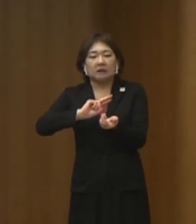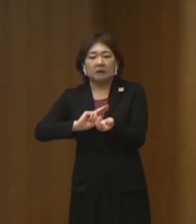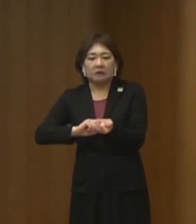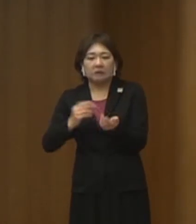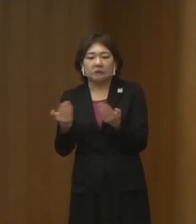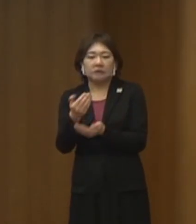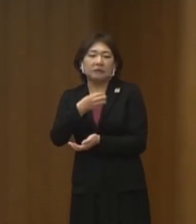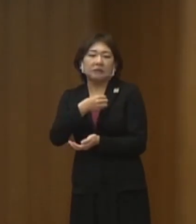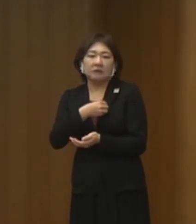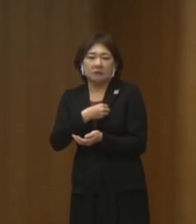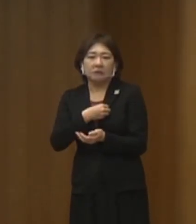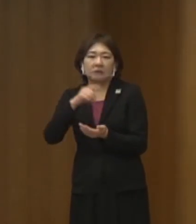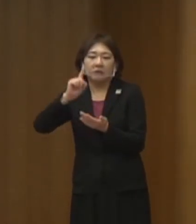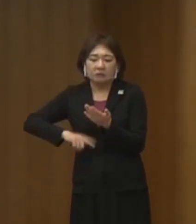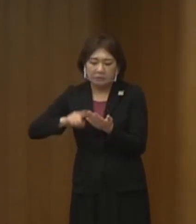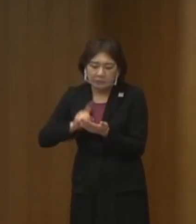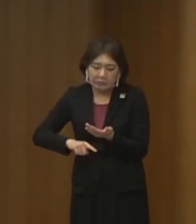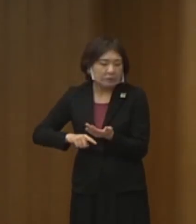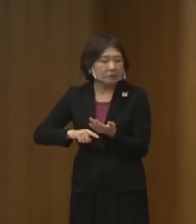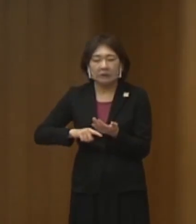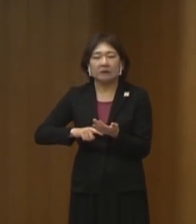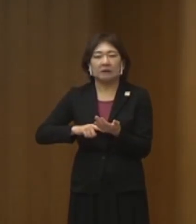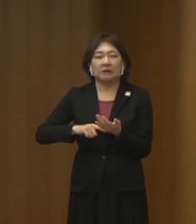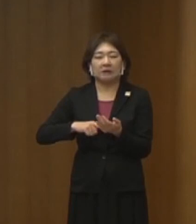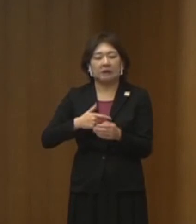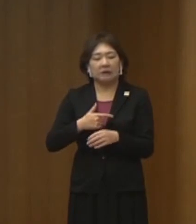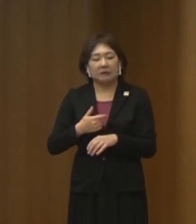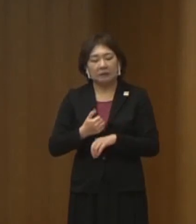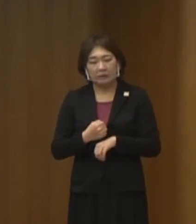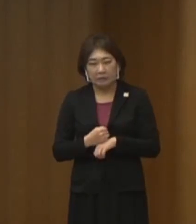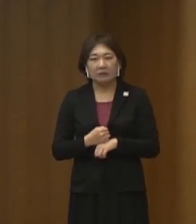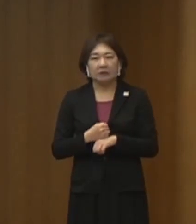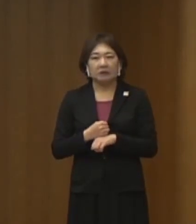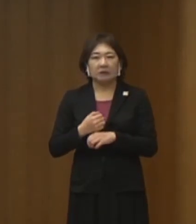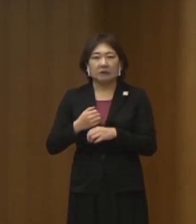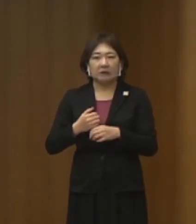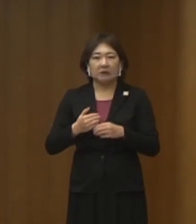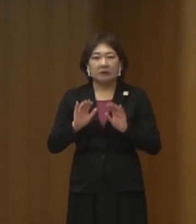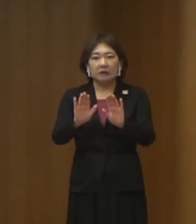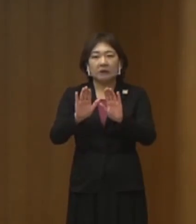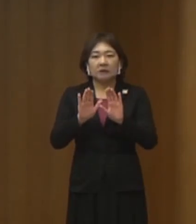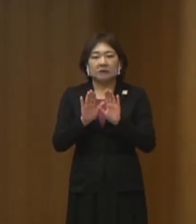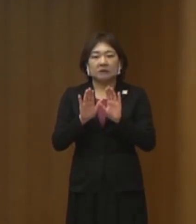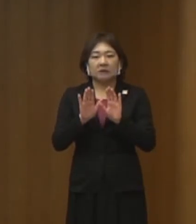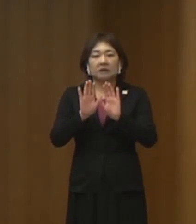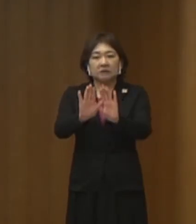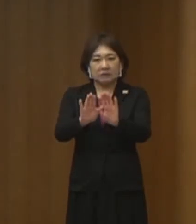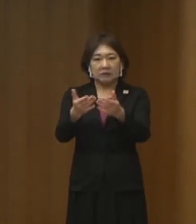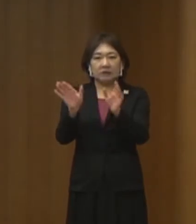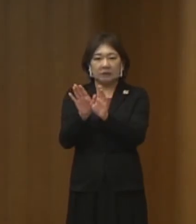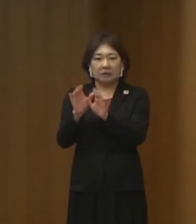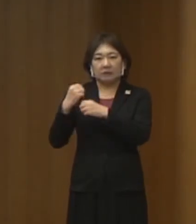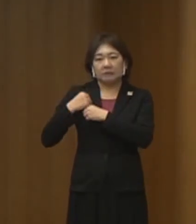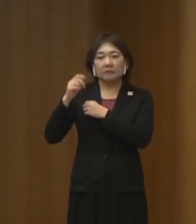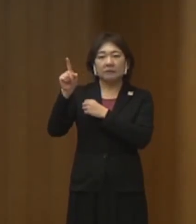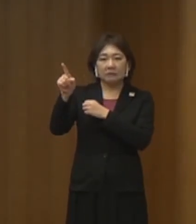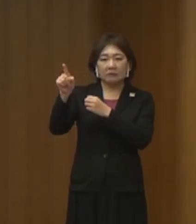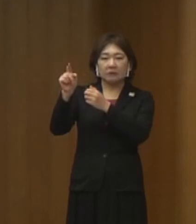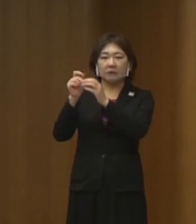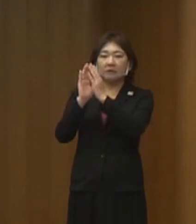などが深刻化をしております。自衛隊へ派遣要請を行うなど、一般の医療に